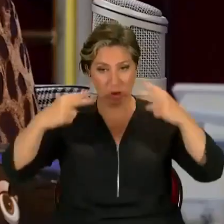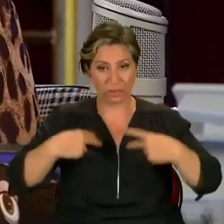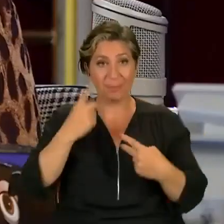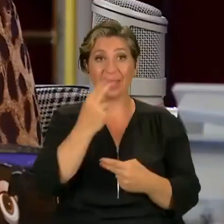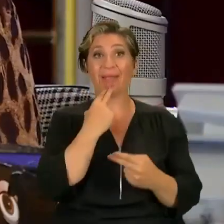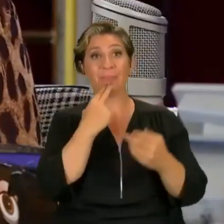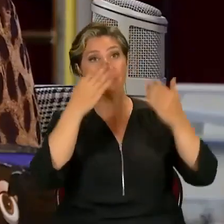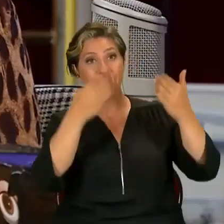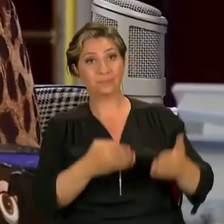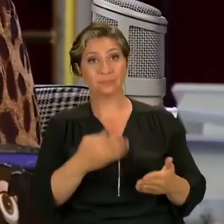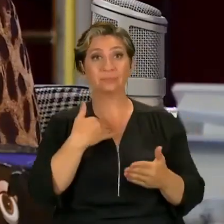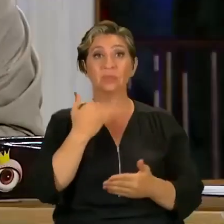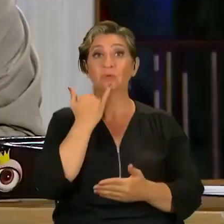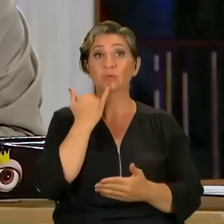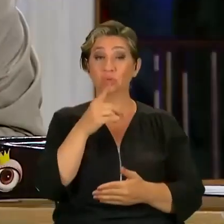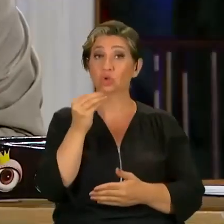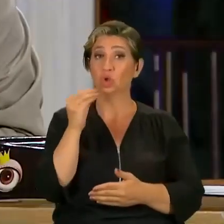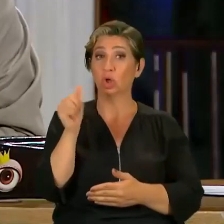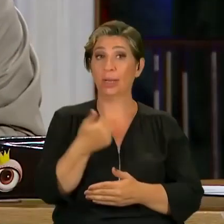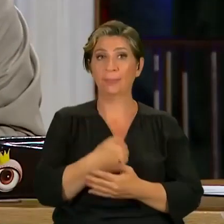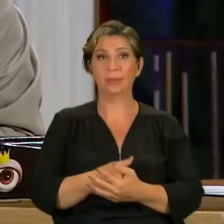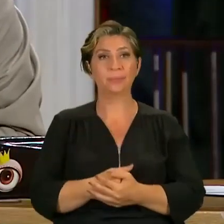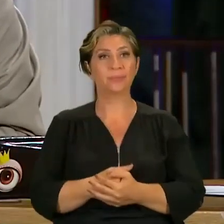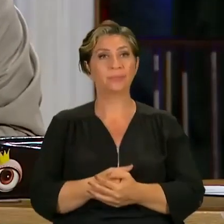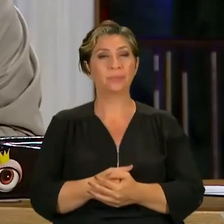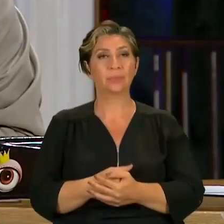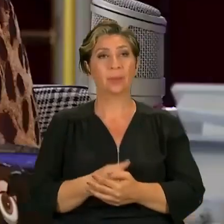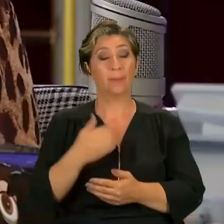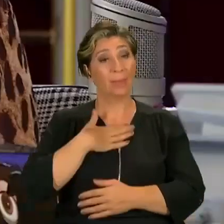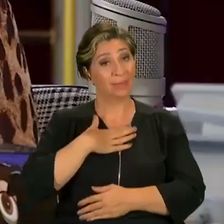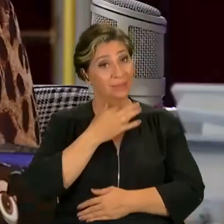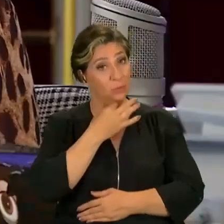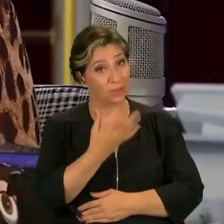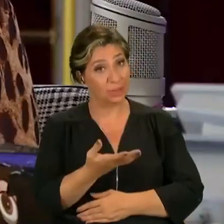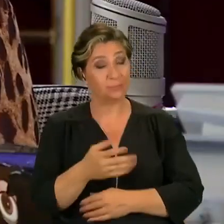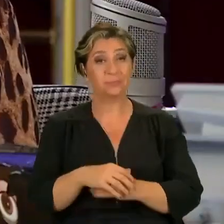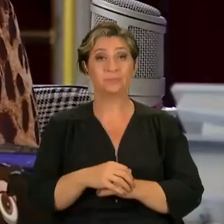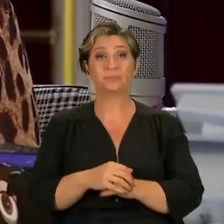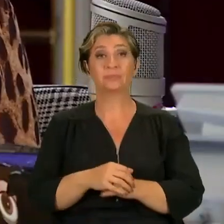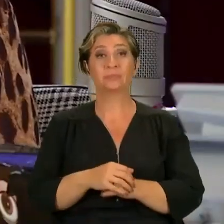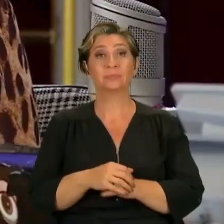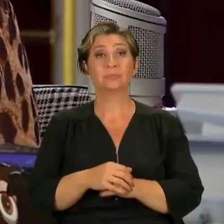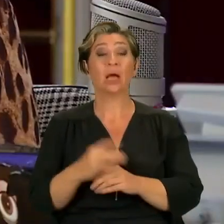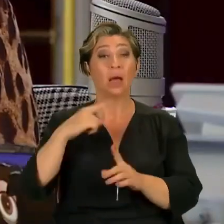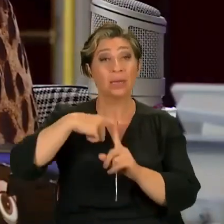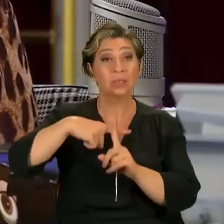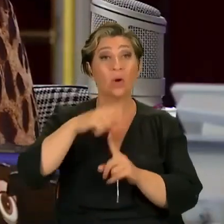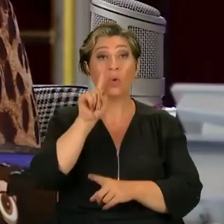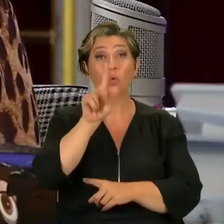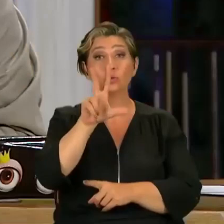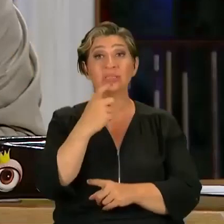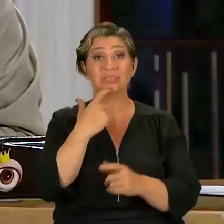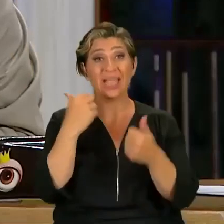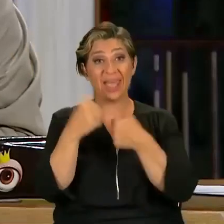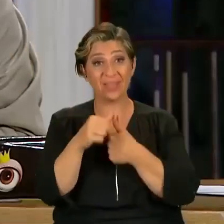kendini var etmiş bir hanımefendi bizim konuğumuz. Bu çok önemli. Ve ben teşekkür ederim efendim. Ve 13